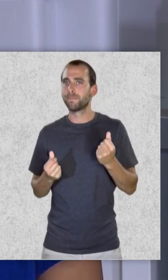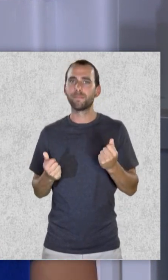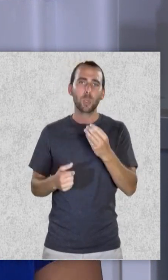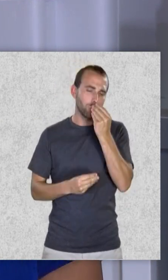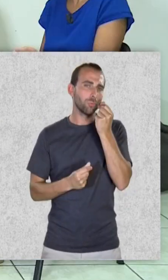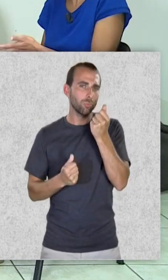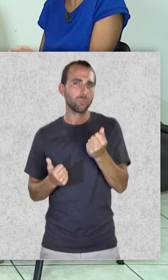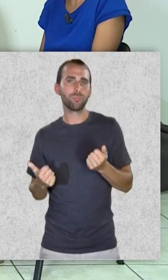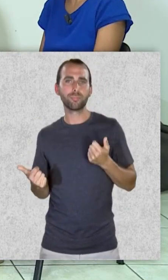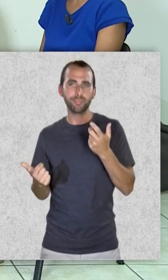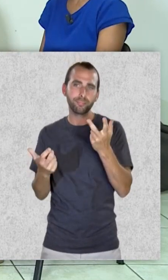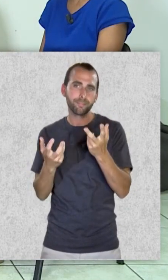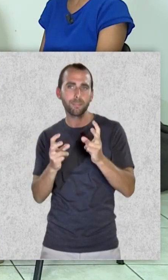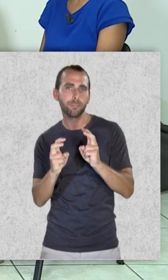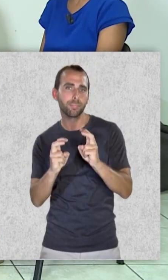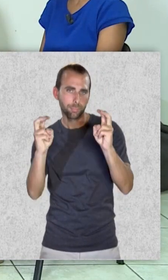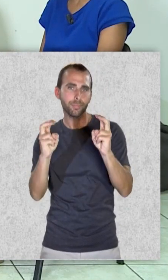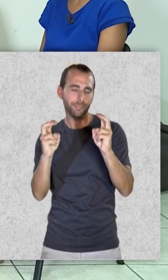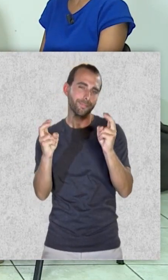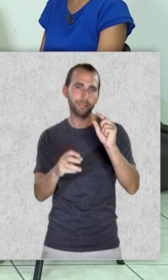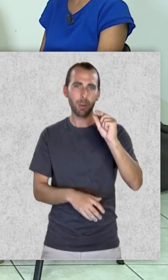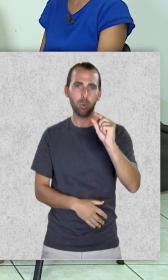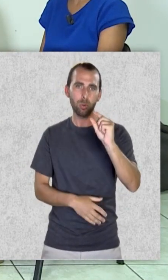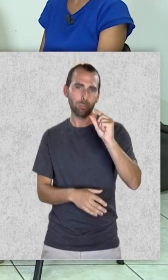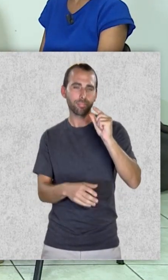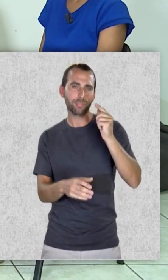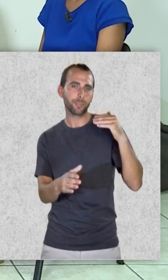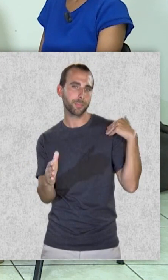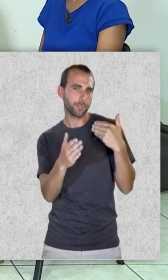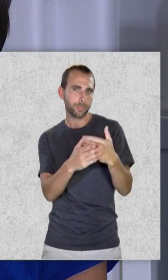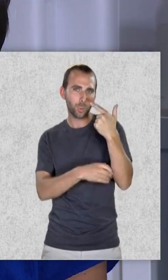qu'il y en a un peu plus ces 2 dernières années, effectivement.